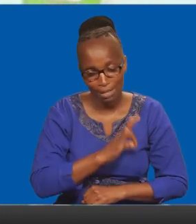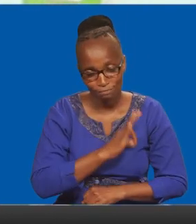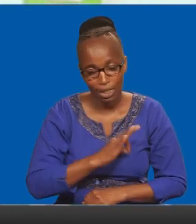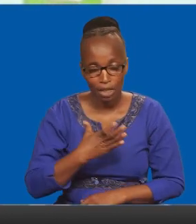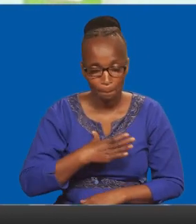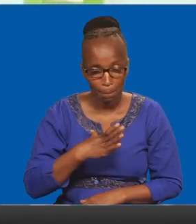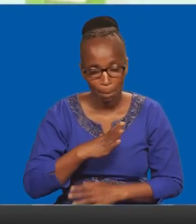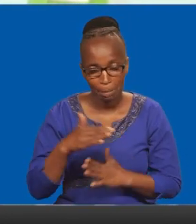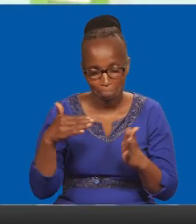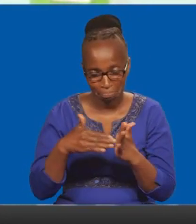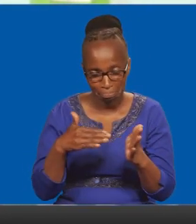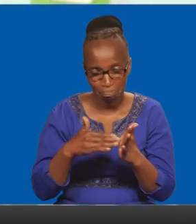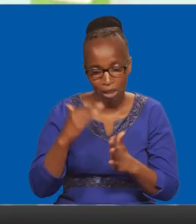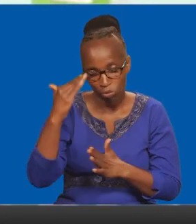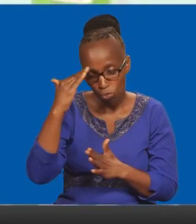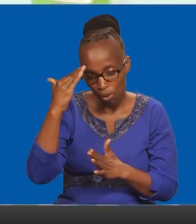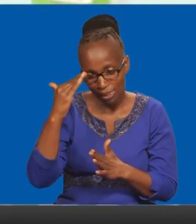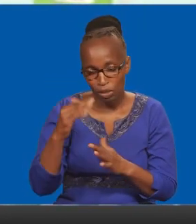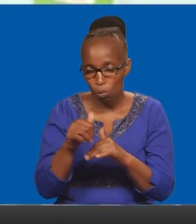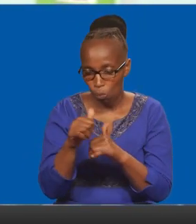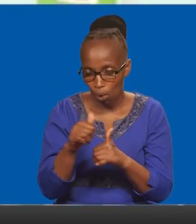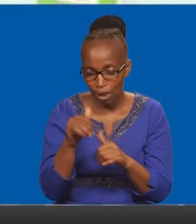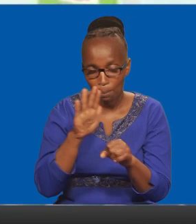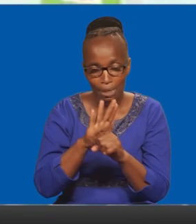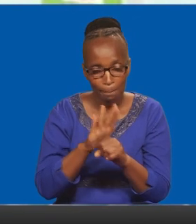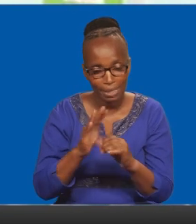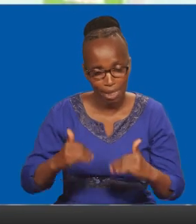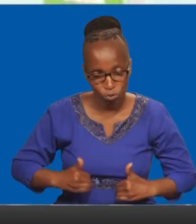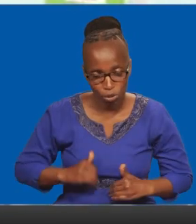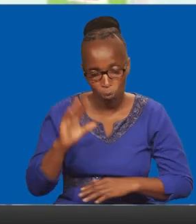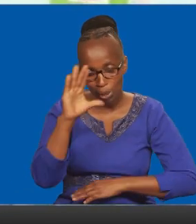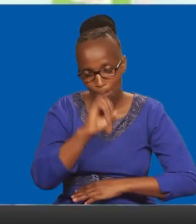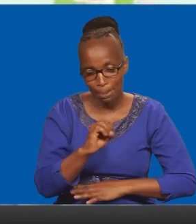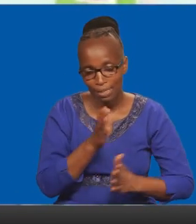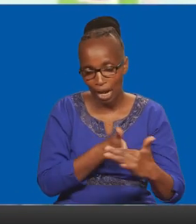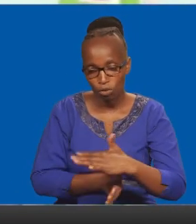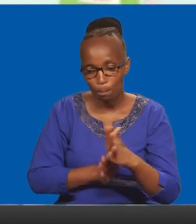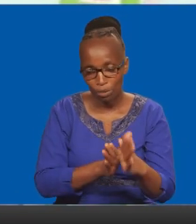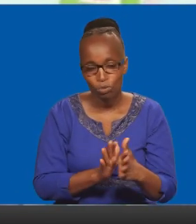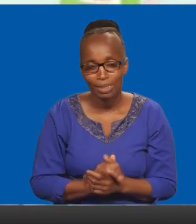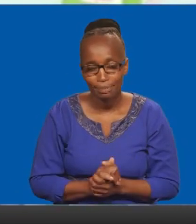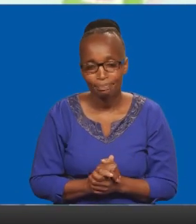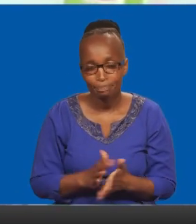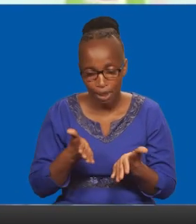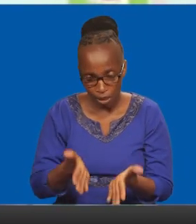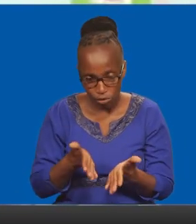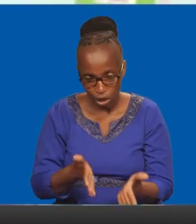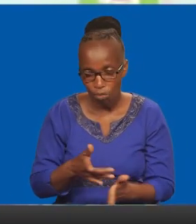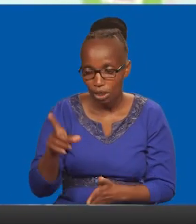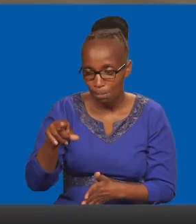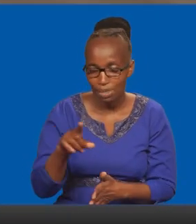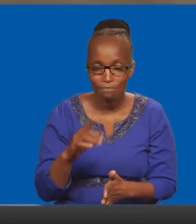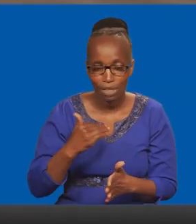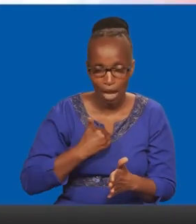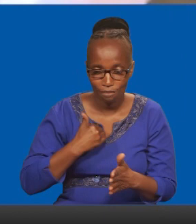inayofaidi wananchi hasa wa mapato ya chini kusimamishwa, akihofia kuwa vijana wengi watakosa ajira ya kujikimu